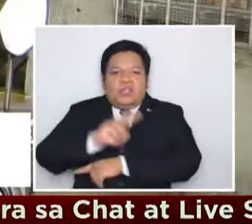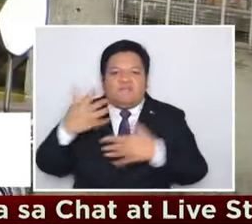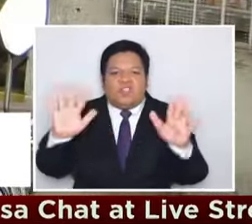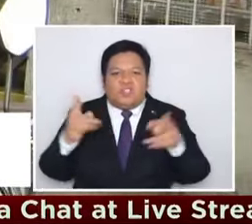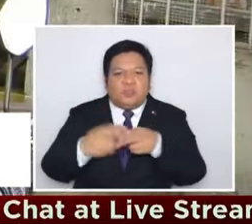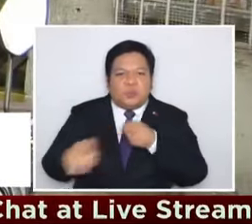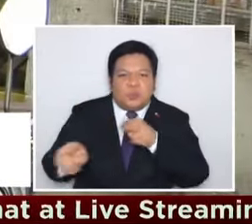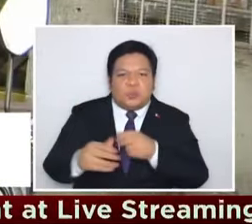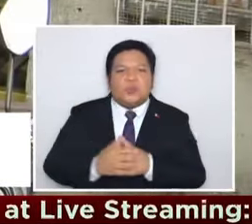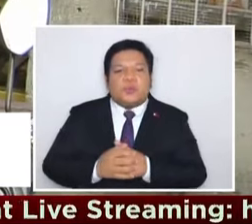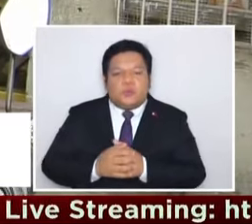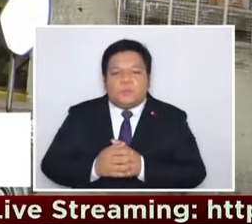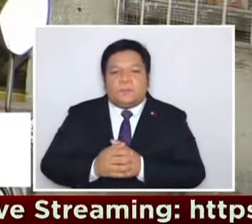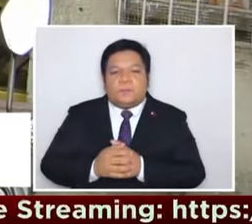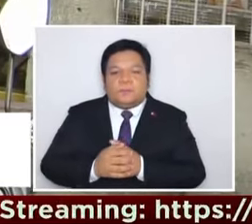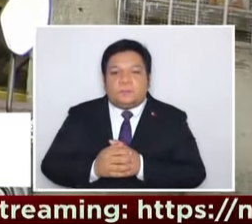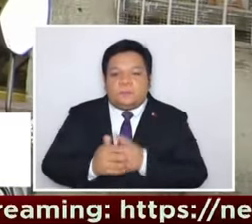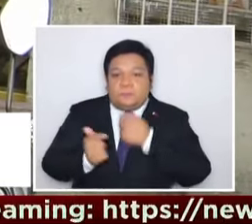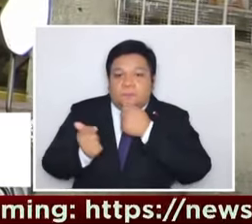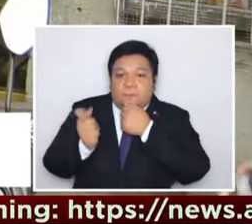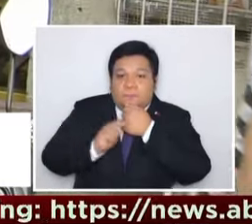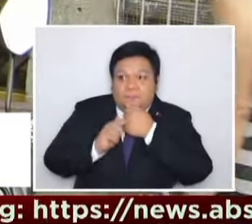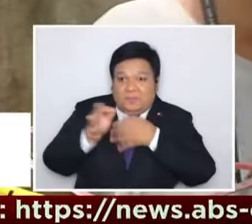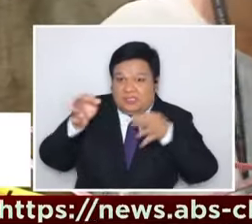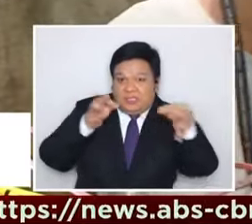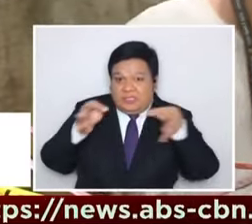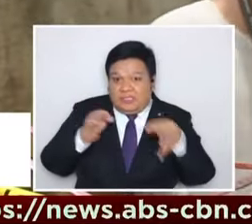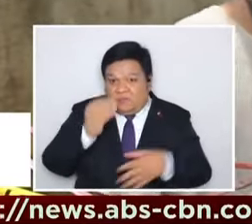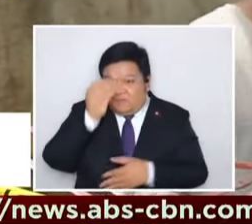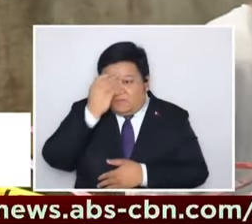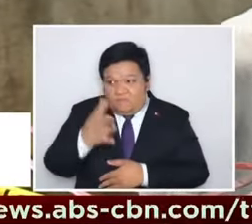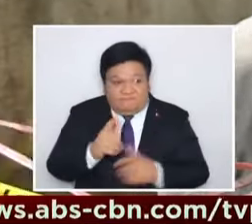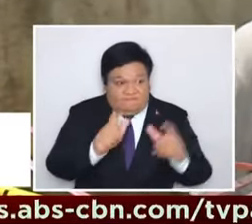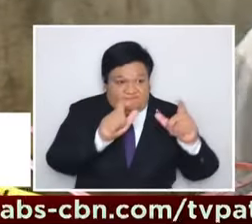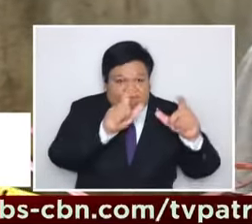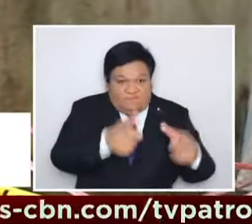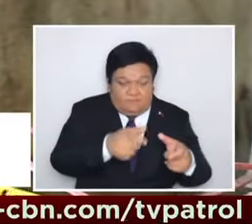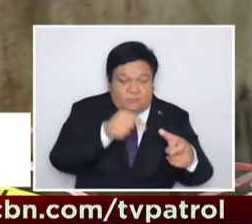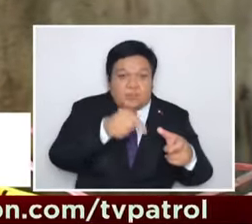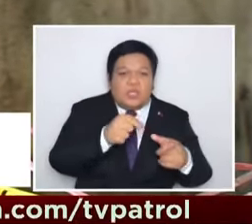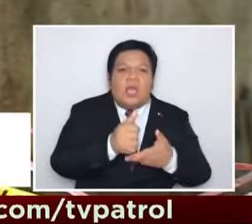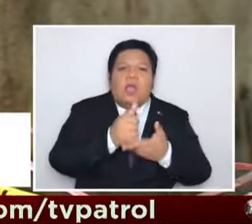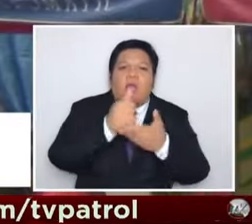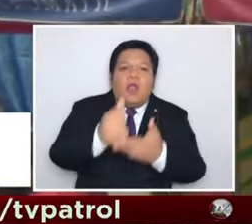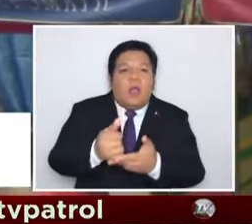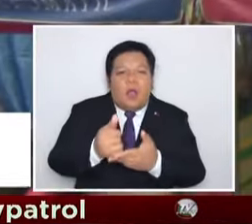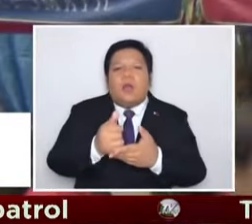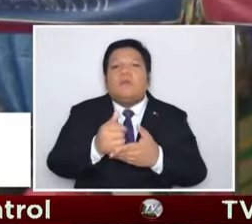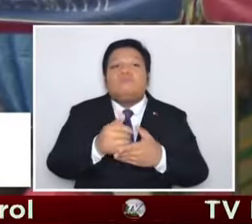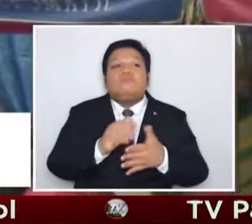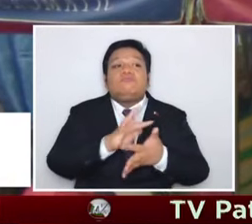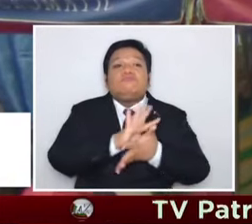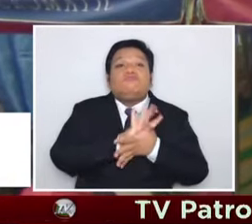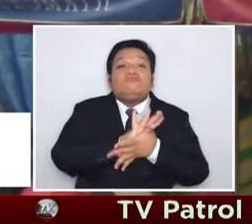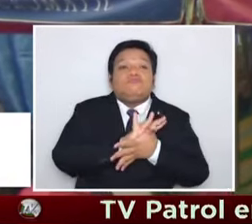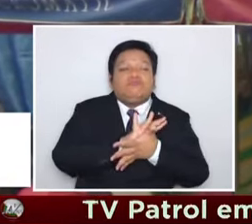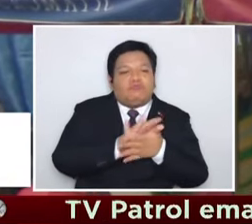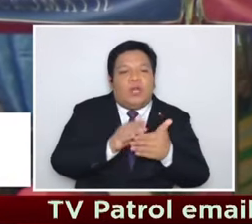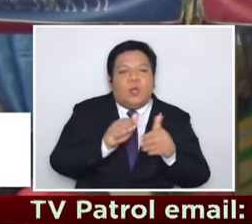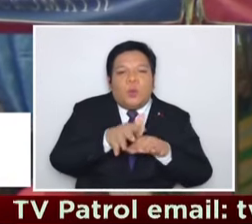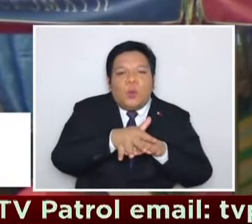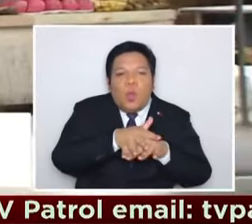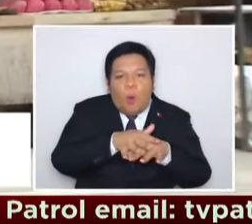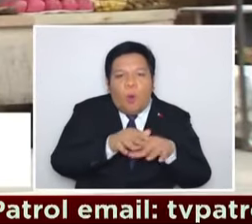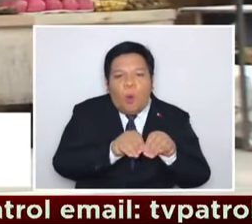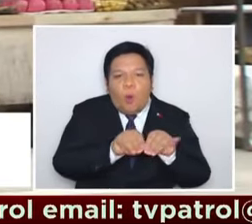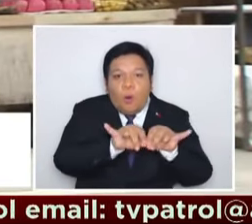2 days. Paliwanag niya, ang lockdown ay makakatulong mapabagal ang pagkalat ng virus, kaya dapat itong sabayan ng iba